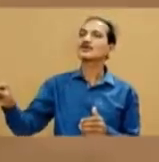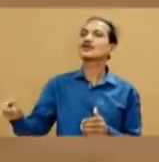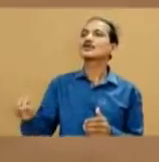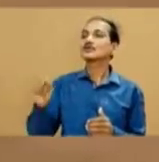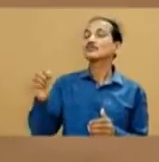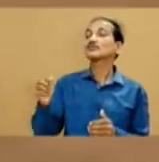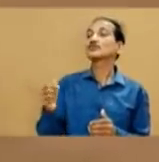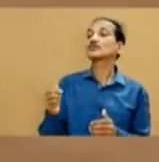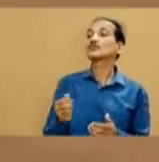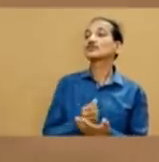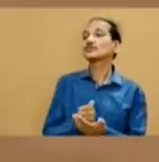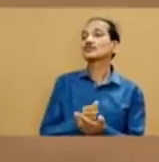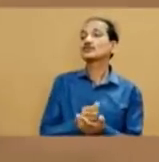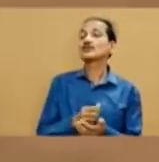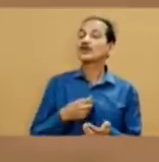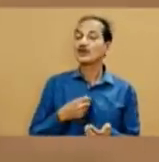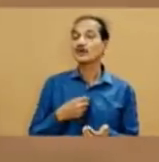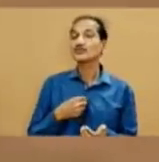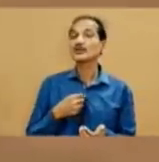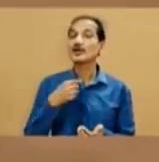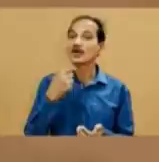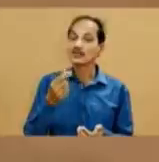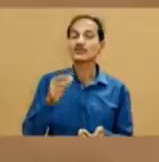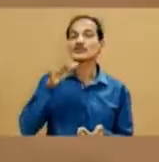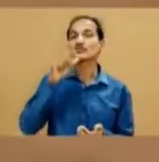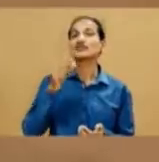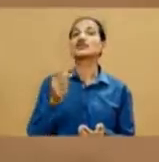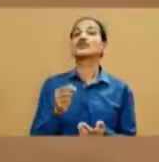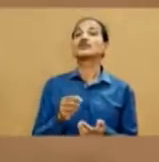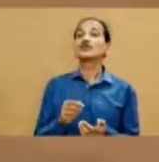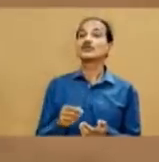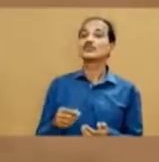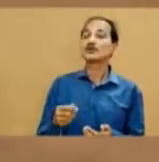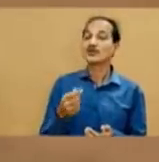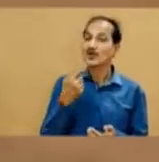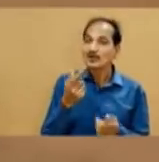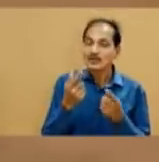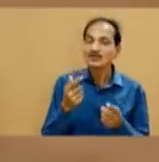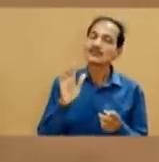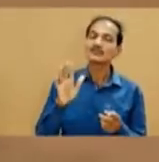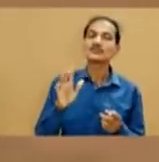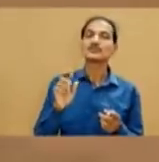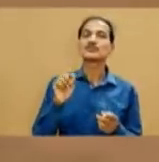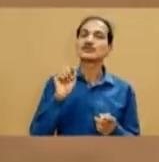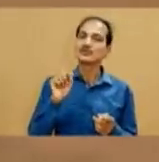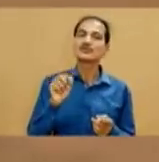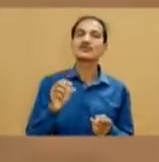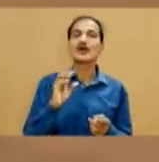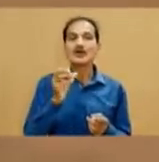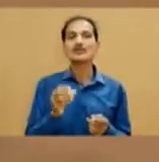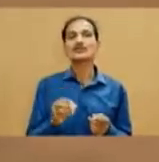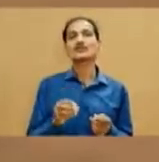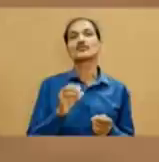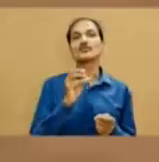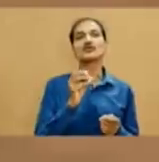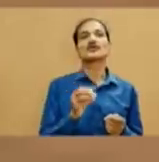ଆମେ ଆପଣଙ୍କୁ ଆଶ୍ୱାସନ ଦେଉଛୁ କି ଆପଣଙ୍କୁ ଏ ସିଲିଣ୍ଡର ହଉ କି ପେଟ୍ରୋଲ ଡିଜେଲ ହଉ କି ଏ ଆଳୁ ପିଆଜ ହଉ, ସେଥିପାଇଁ